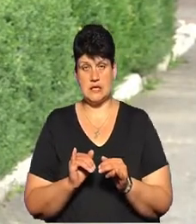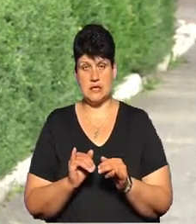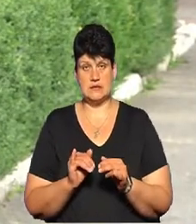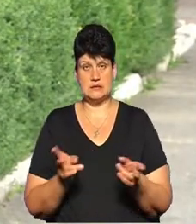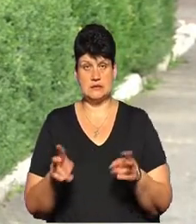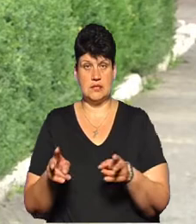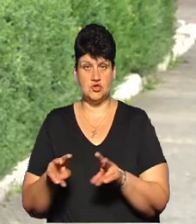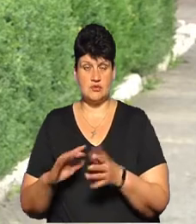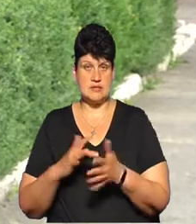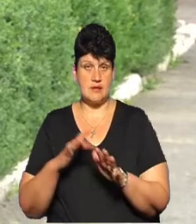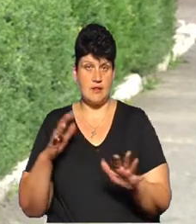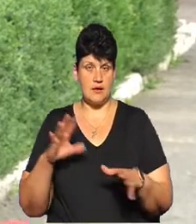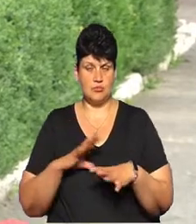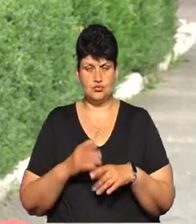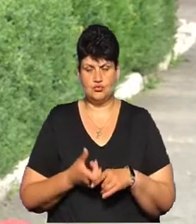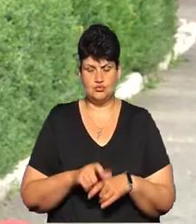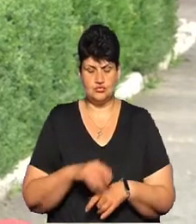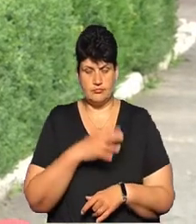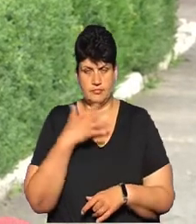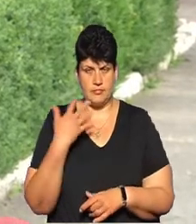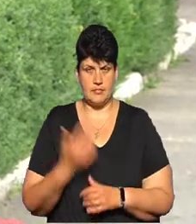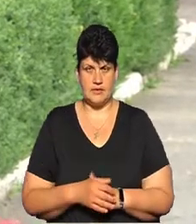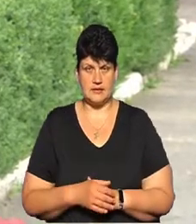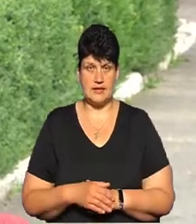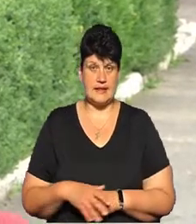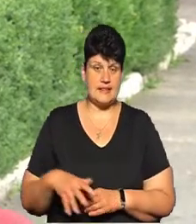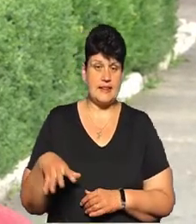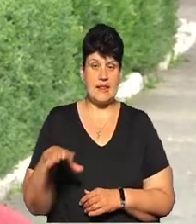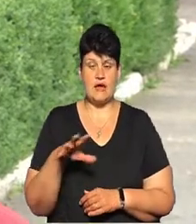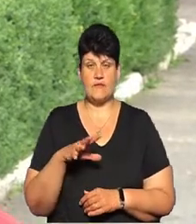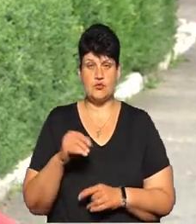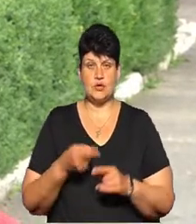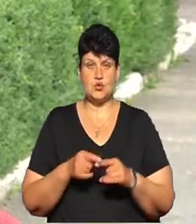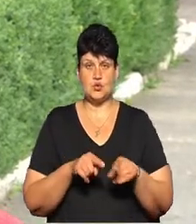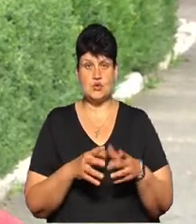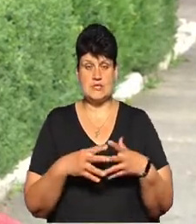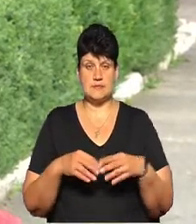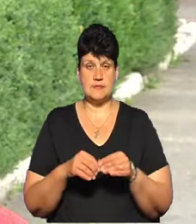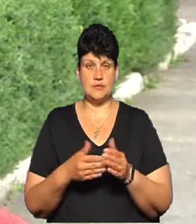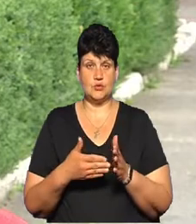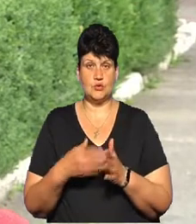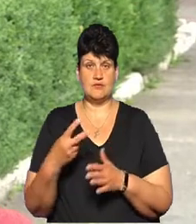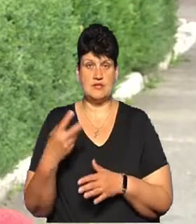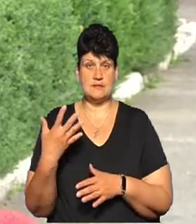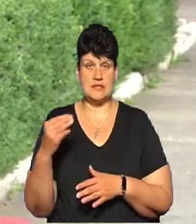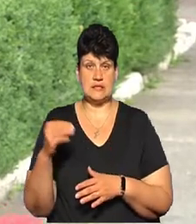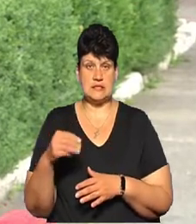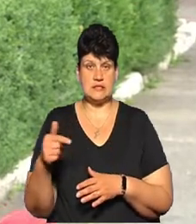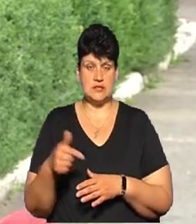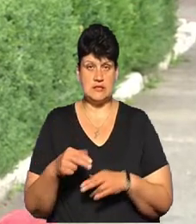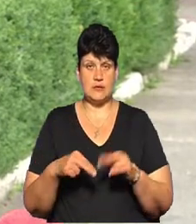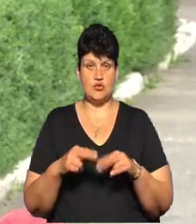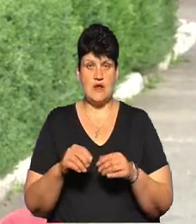було дуже багато. На всю, власне, на цю сім'ю до 25 тисяч – це на будівельні матеріали,